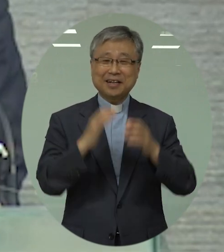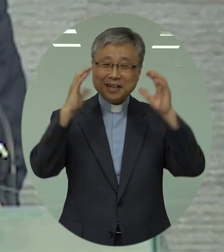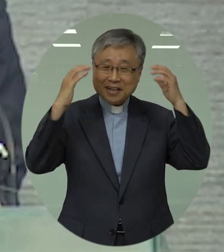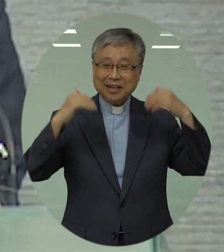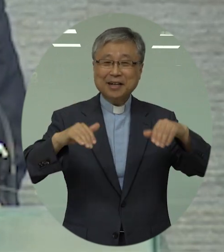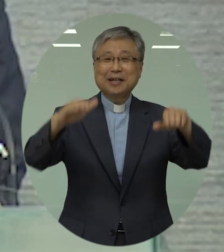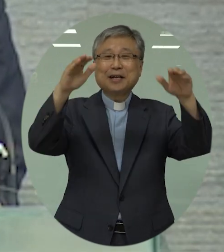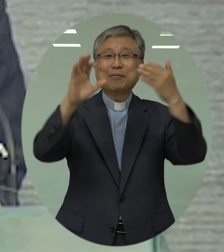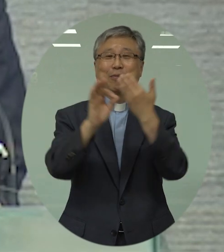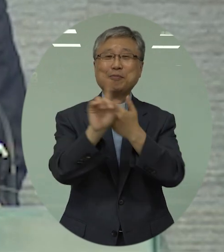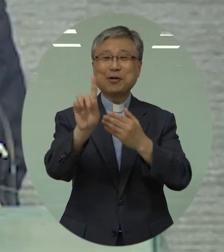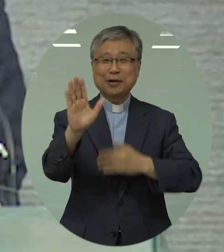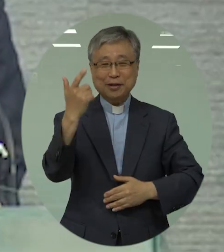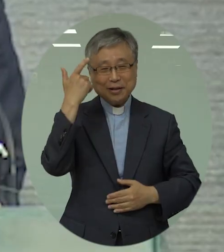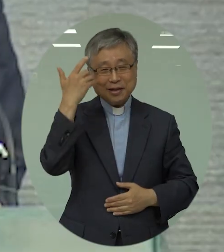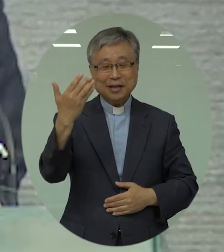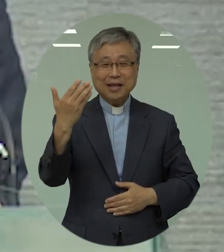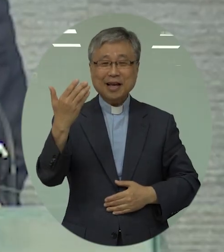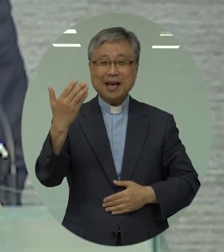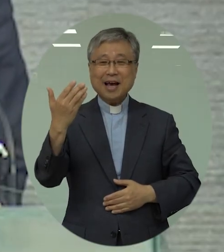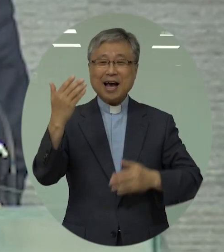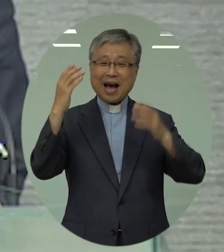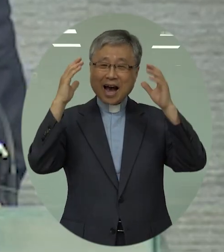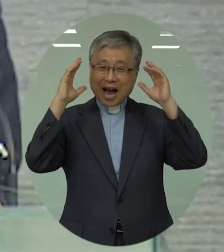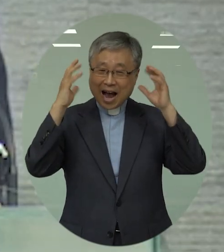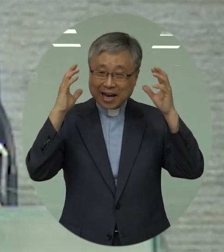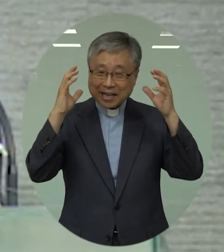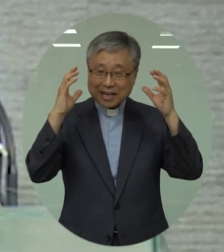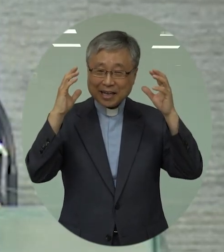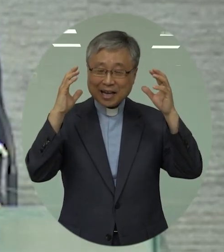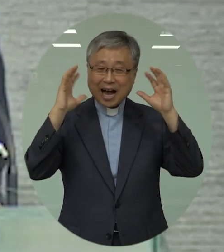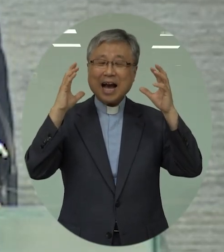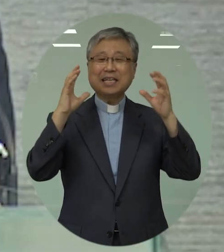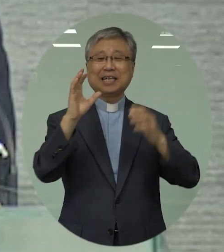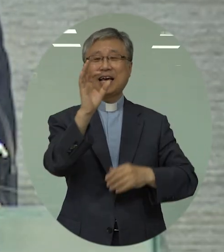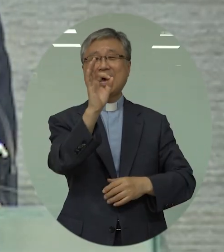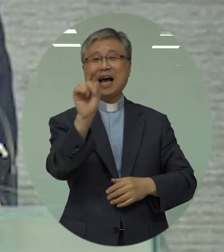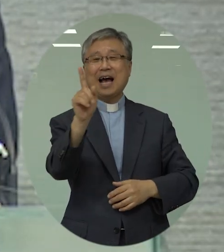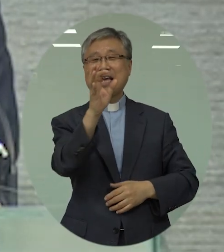아기가 자라면 뭐가 돼요? 아이가 돼요. 아이가 돼요.